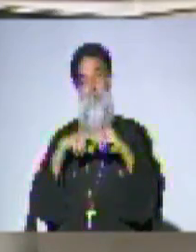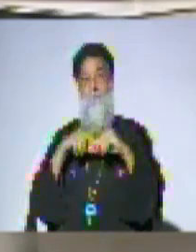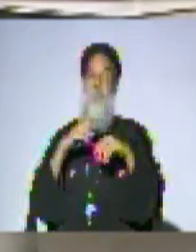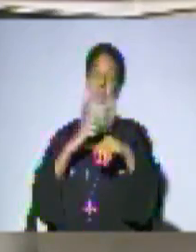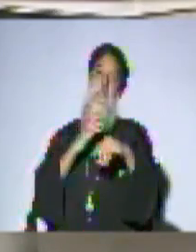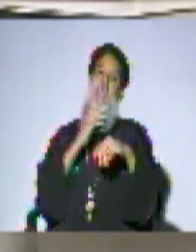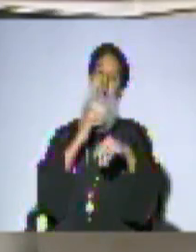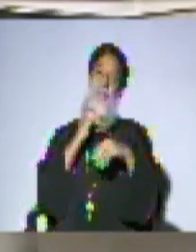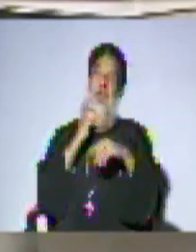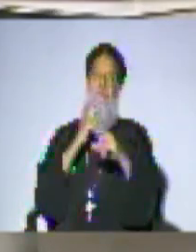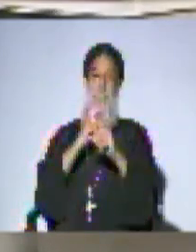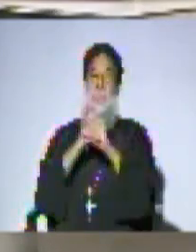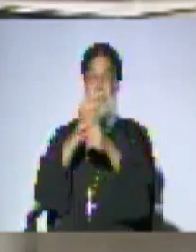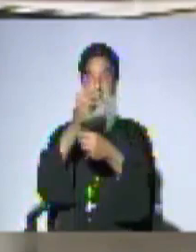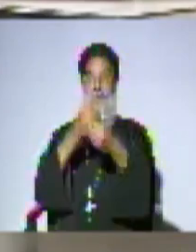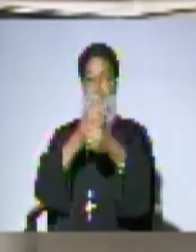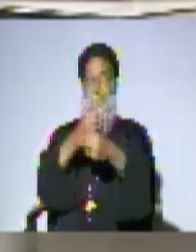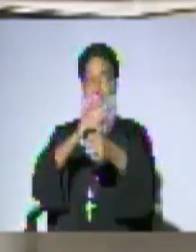فالآب قابل الذبيحة،